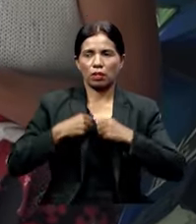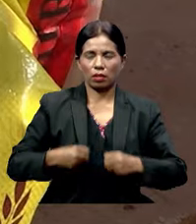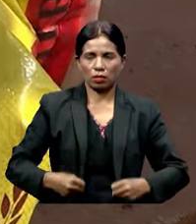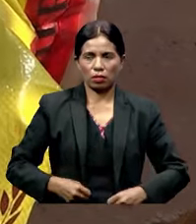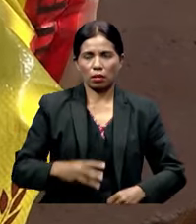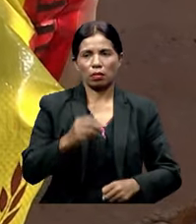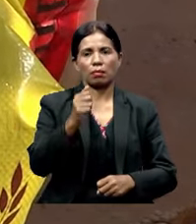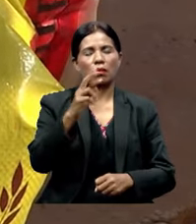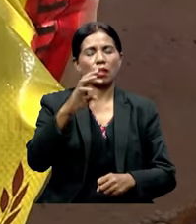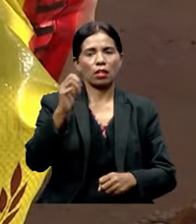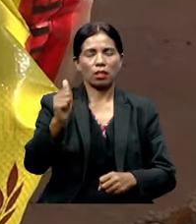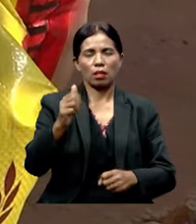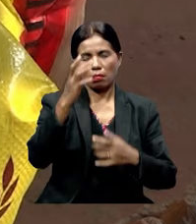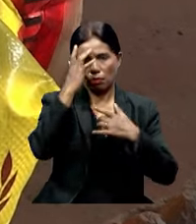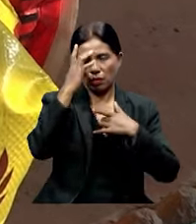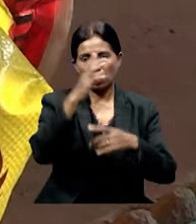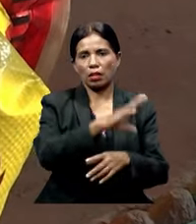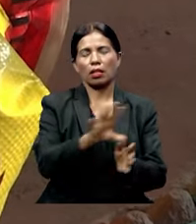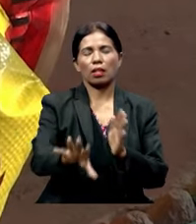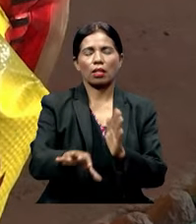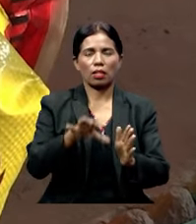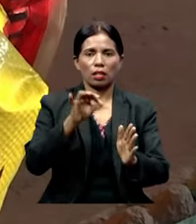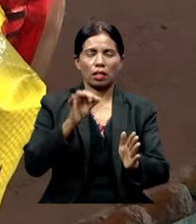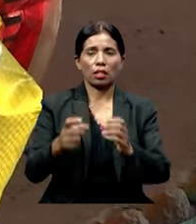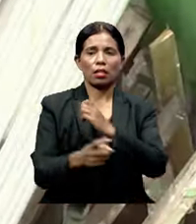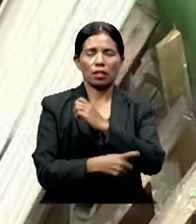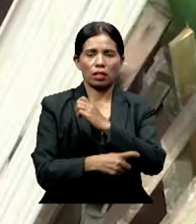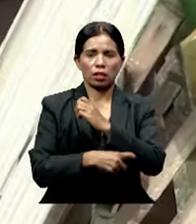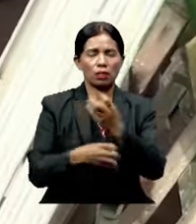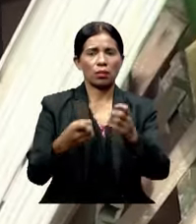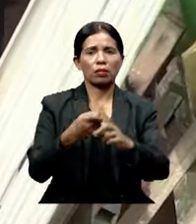Hotel Sarmento sofre moras hirak ne hafoin hetan tortura sang mekas husi militar